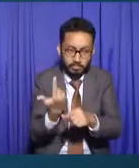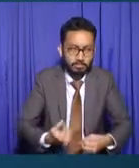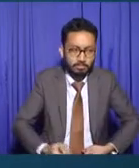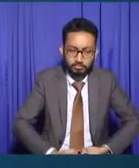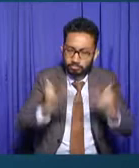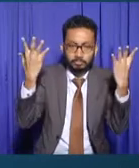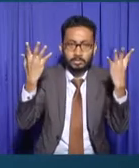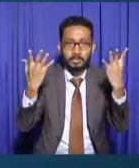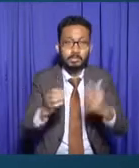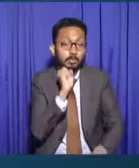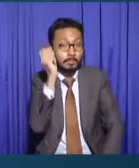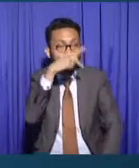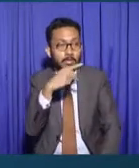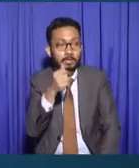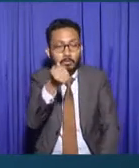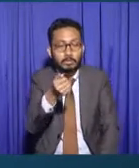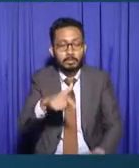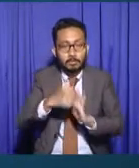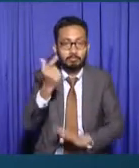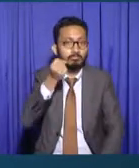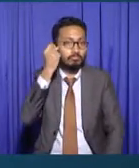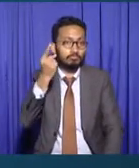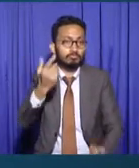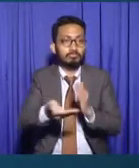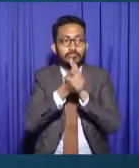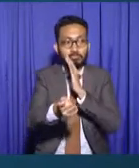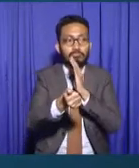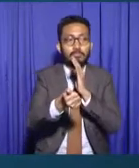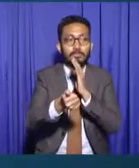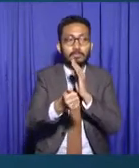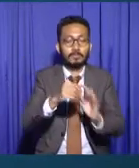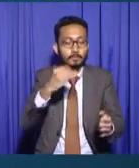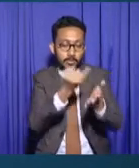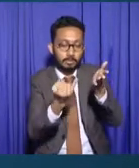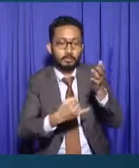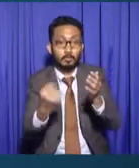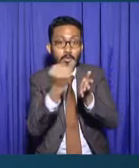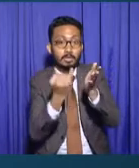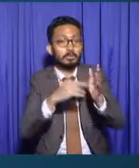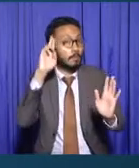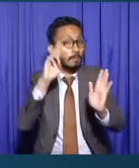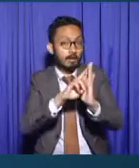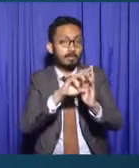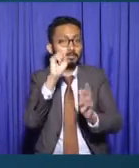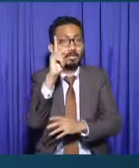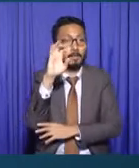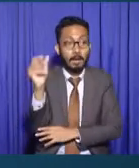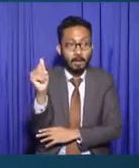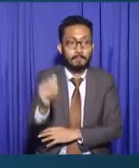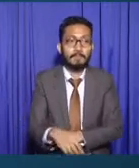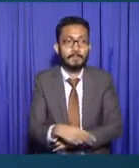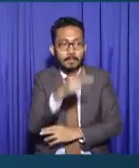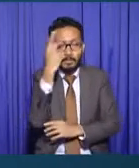Mahir terutama dalam melukis Raja skema karena dengan memahami rajaskema